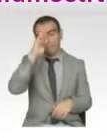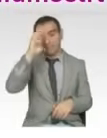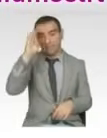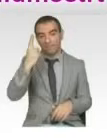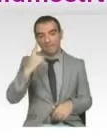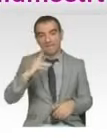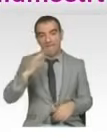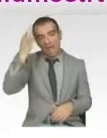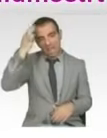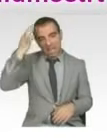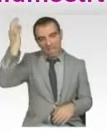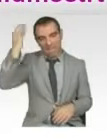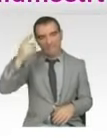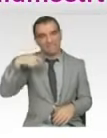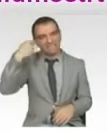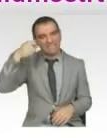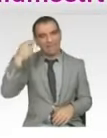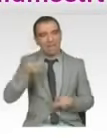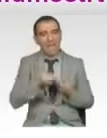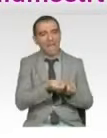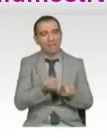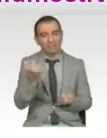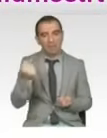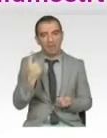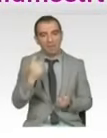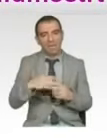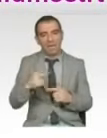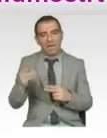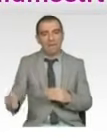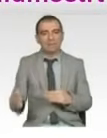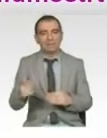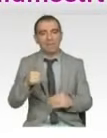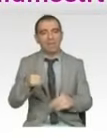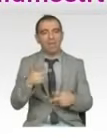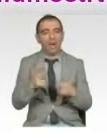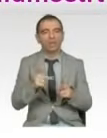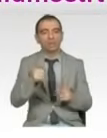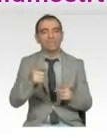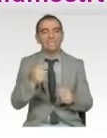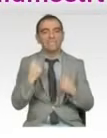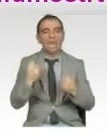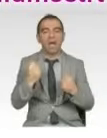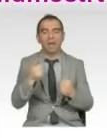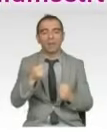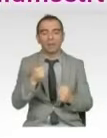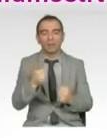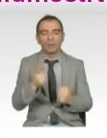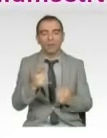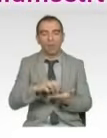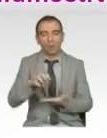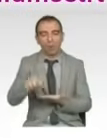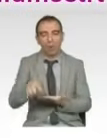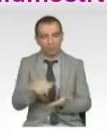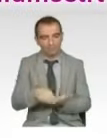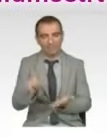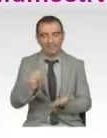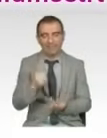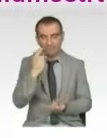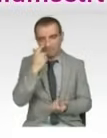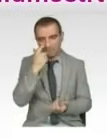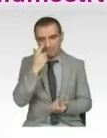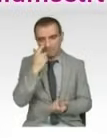bir akademiden sinema eğitimi aldım. Bir yandan da açıktan sağlık kurumundan işletmecini okudum. Bu şekilde.